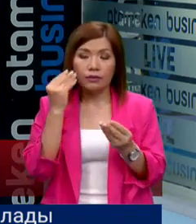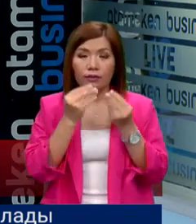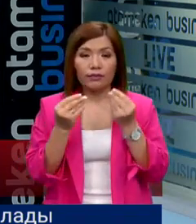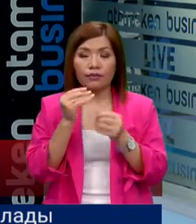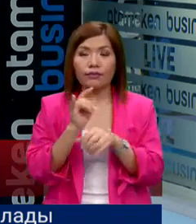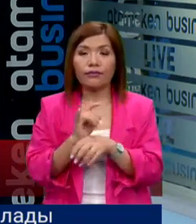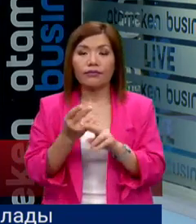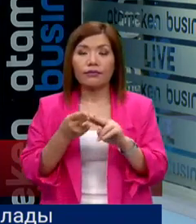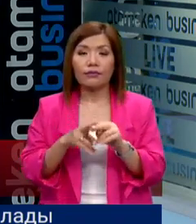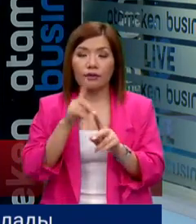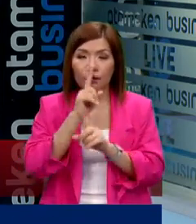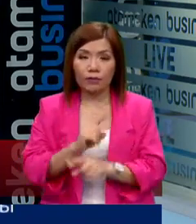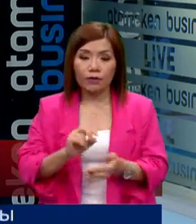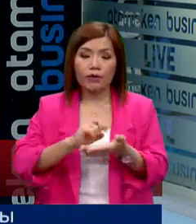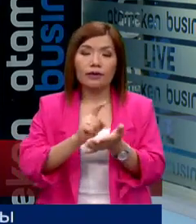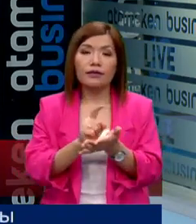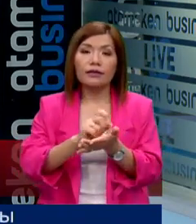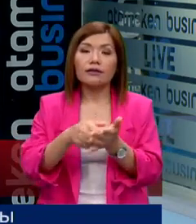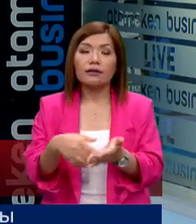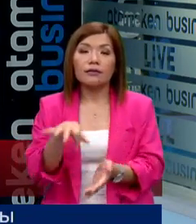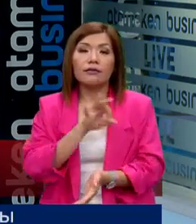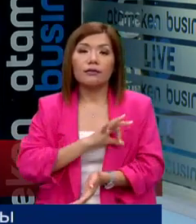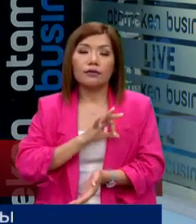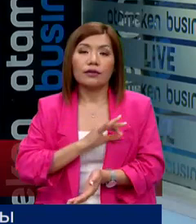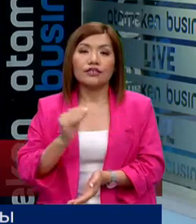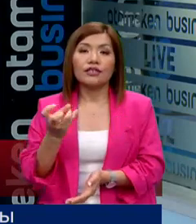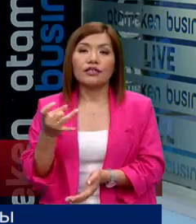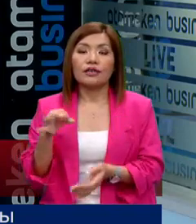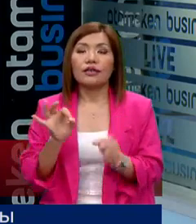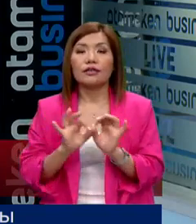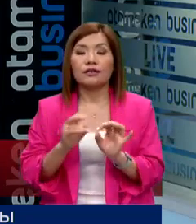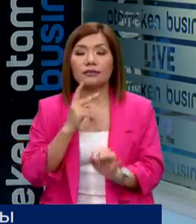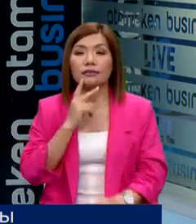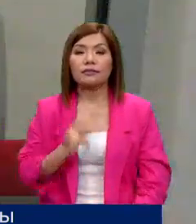түсімін көбейтеді. Цифрлы тенгенің тиімділігі туралы Жәния Әбдібек тарқатады.